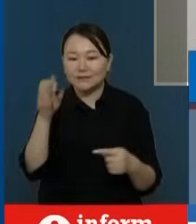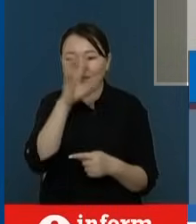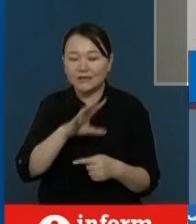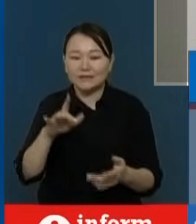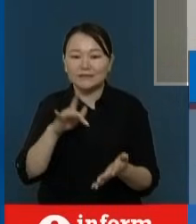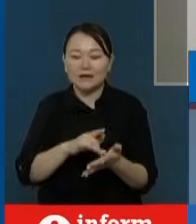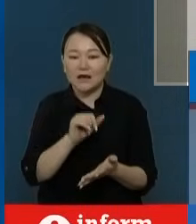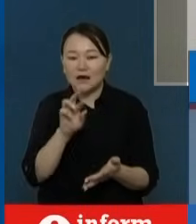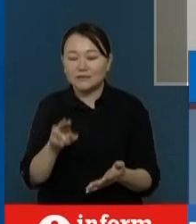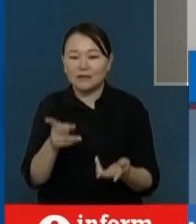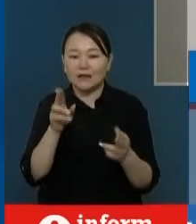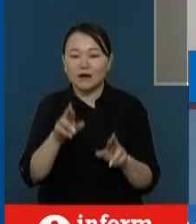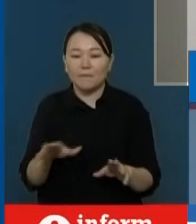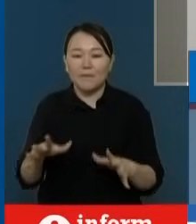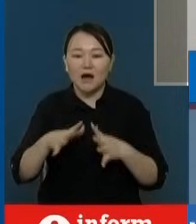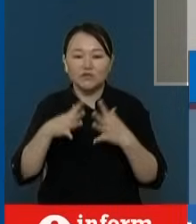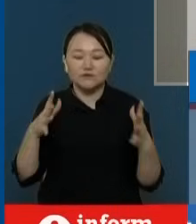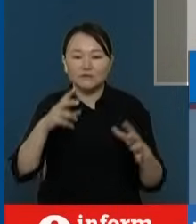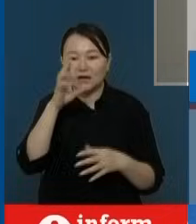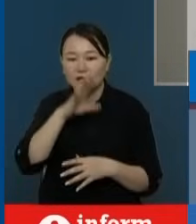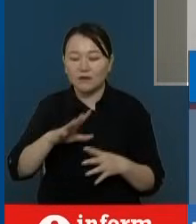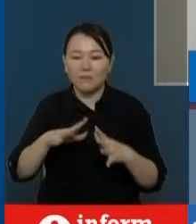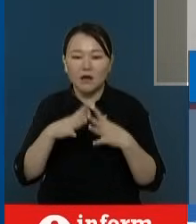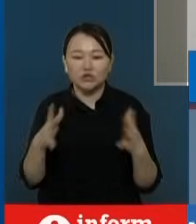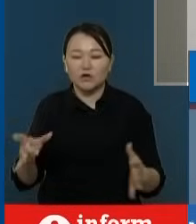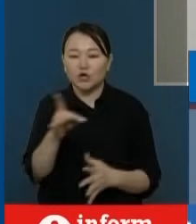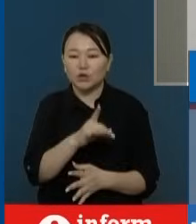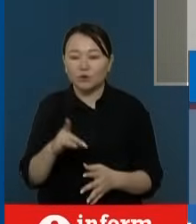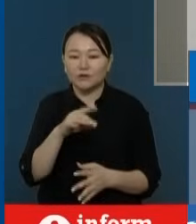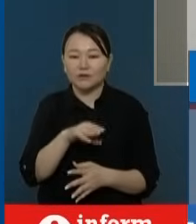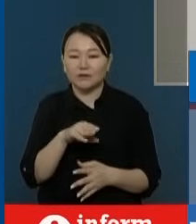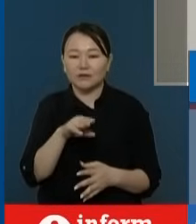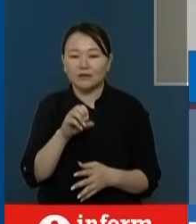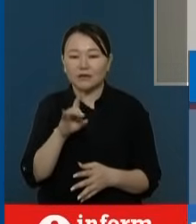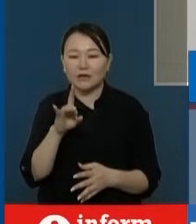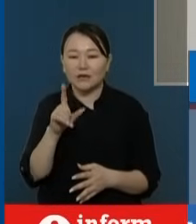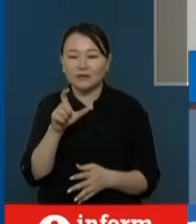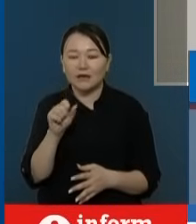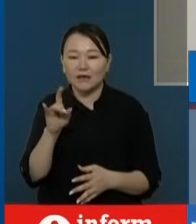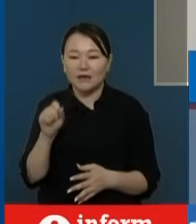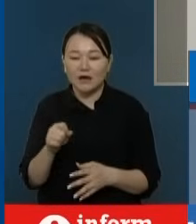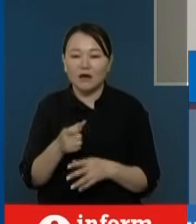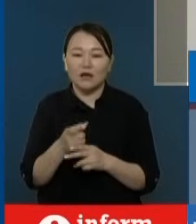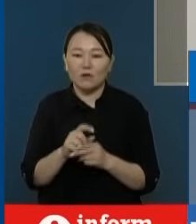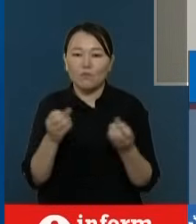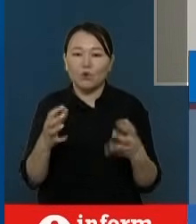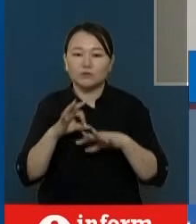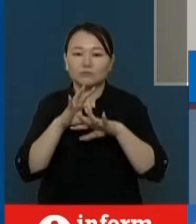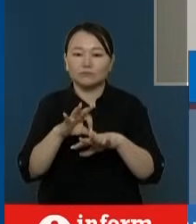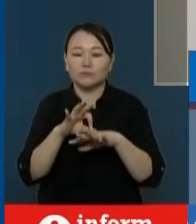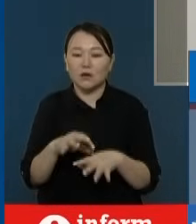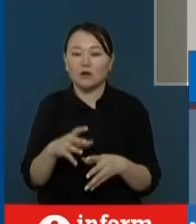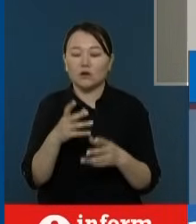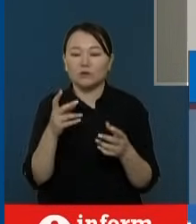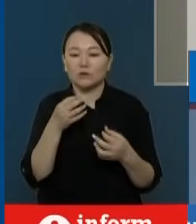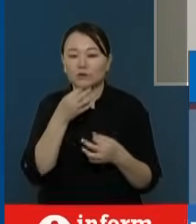Азии, являемся для большинства стран мира, для большинства регионов терра инкогнита. Поэтому визит, понятное дело, в любом случае,